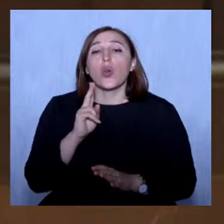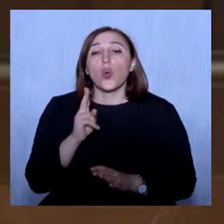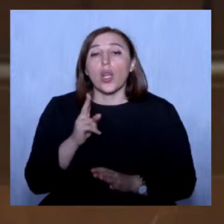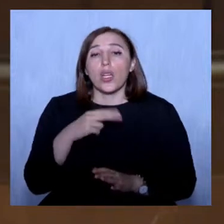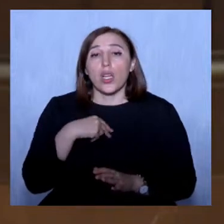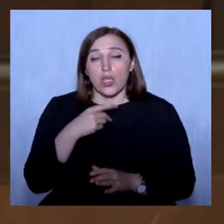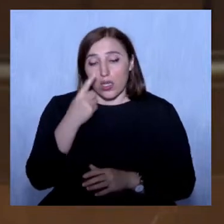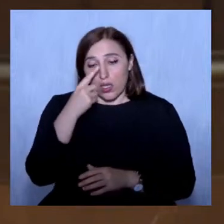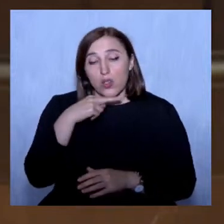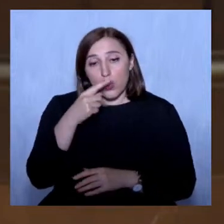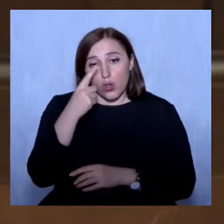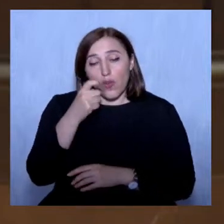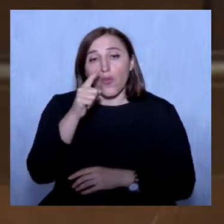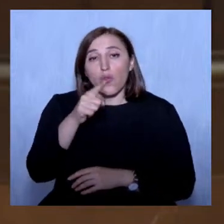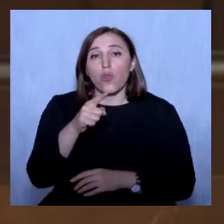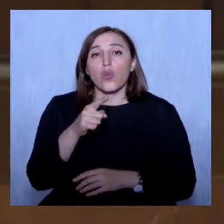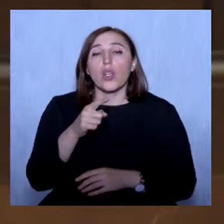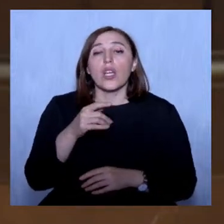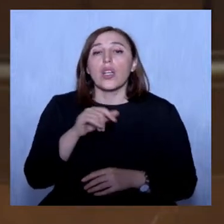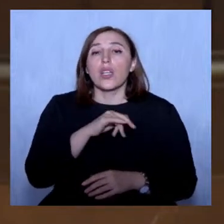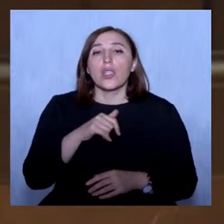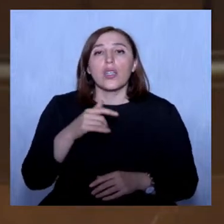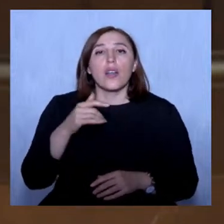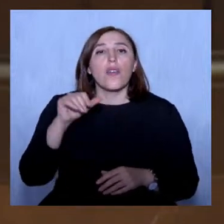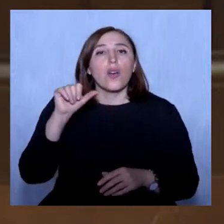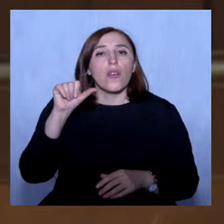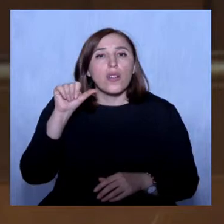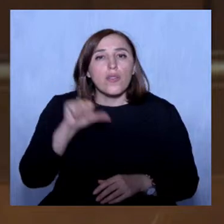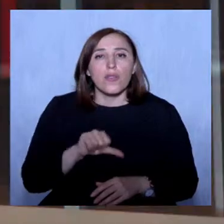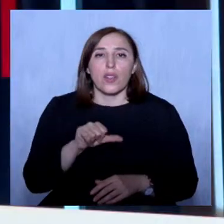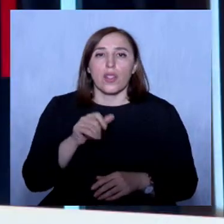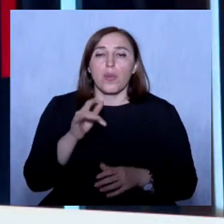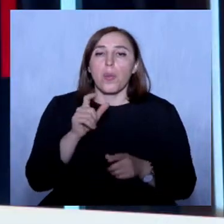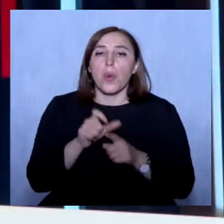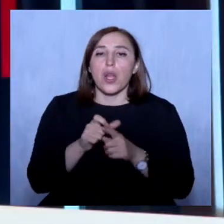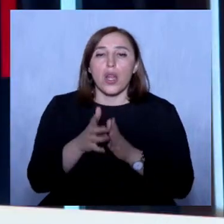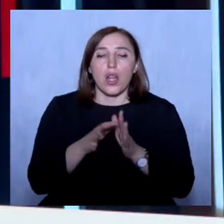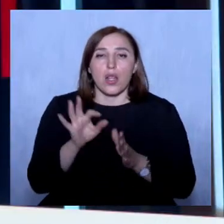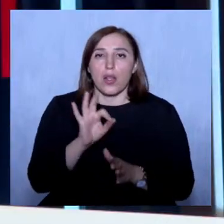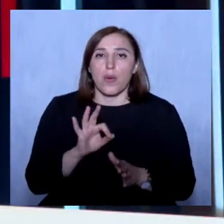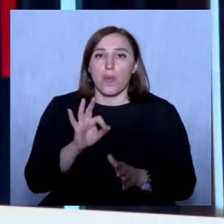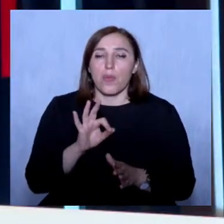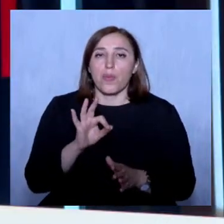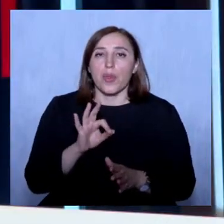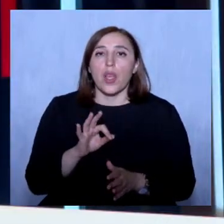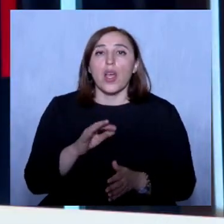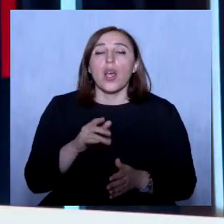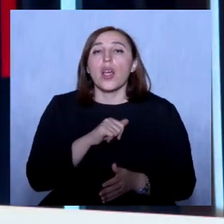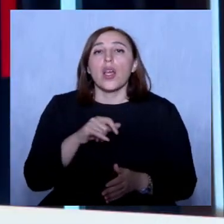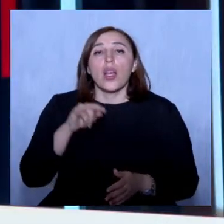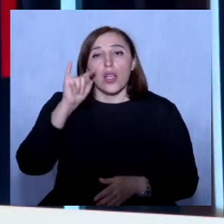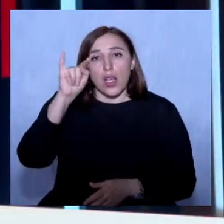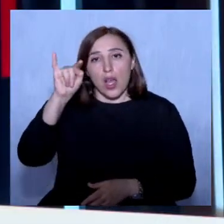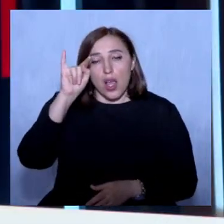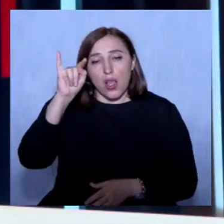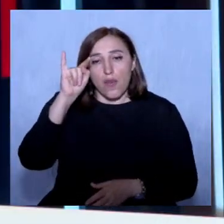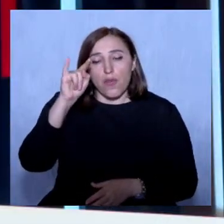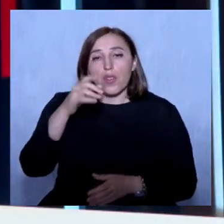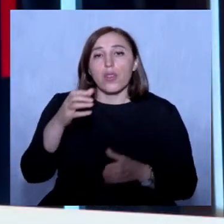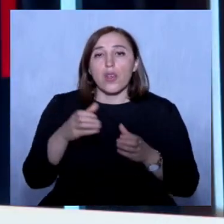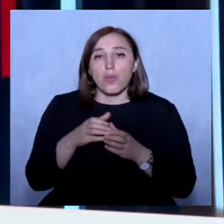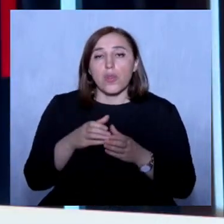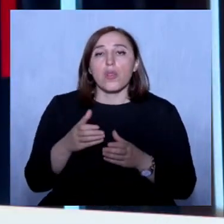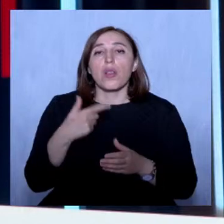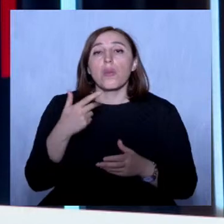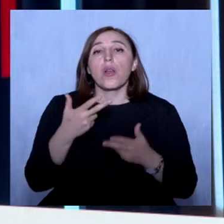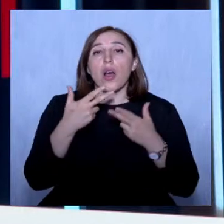չուցում ոչ պատշաճ բարապաշար ոգտագործելու համար։ Քաղացյական ավիացյական ավիացյայի կոմիտեն հաստատում